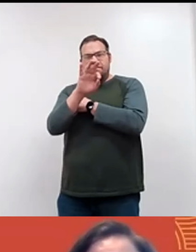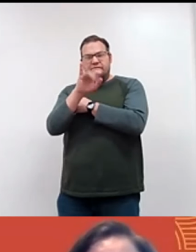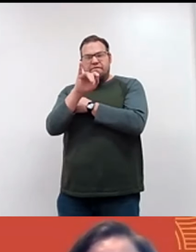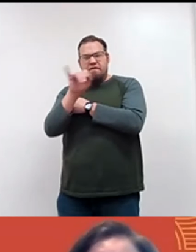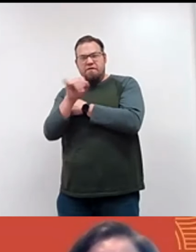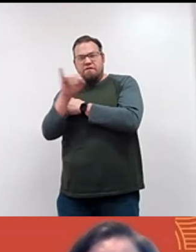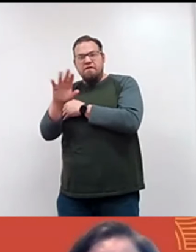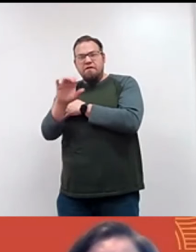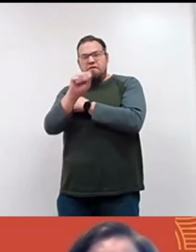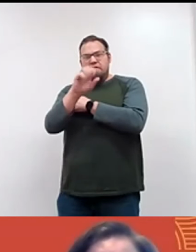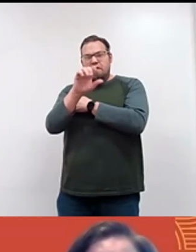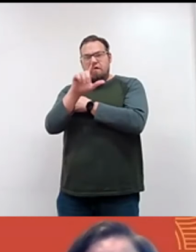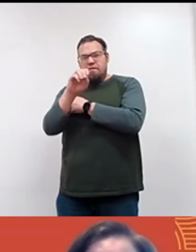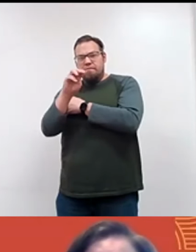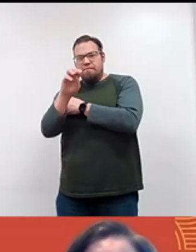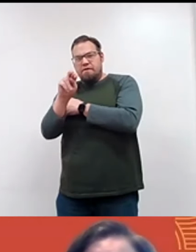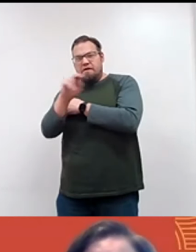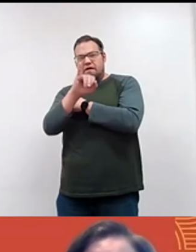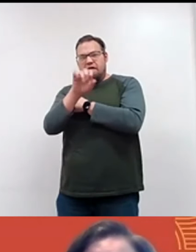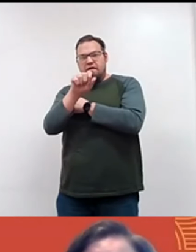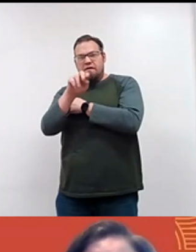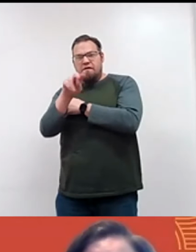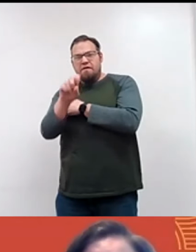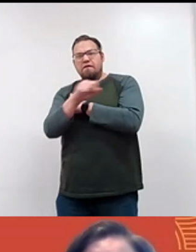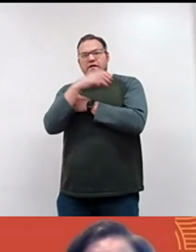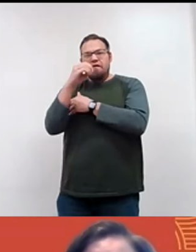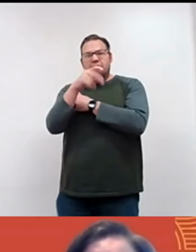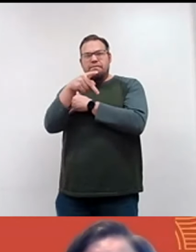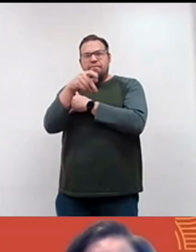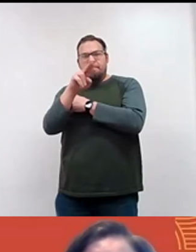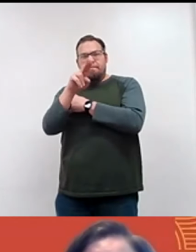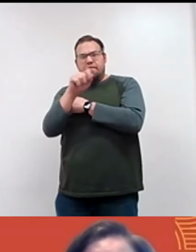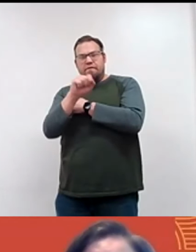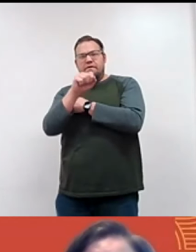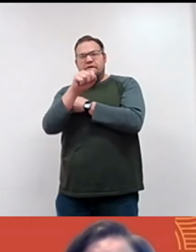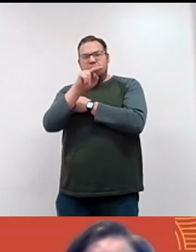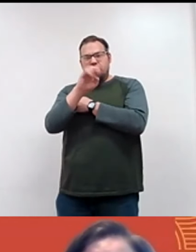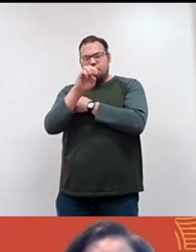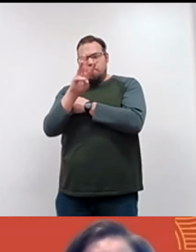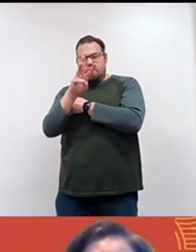New Guinea. تظل الكلمة الوحيدة تعرف على الحكومة الملكية والتي هي مثل